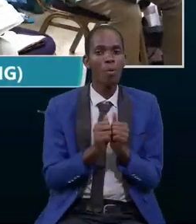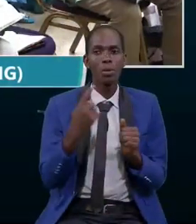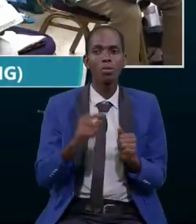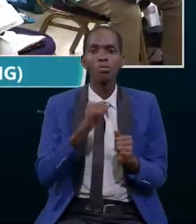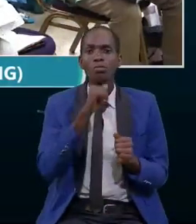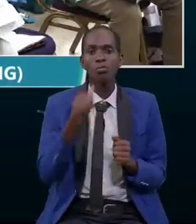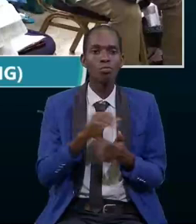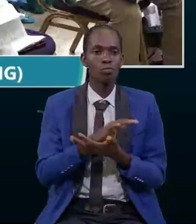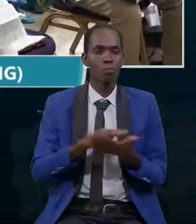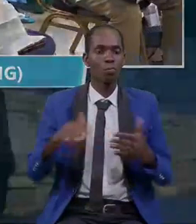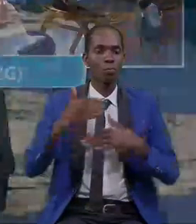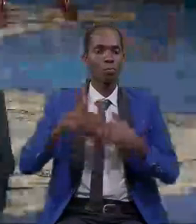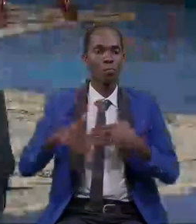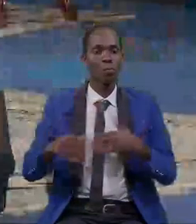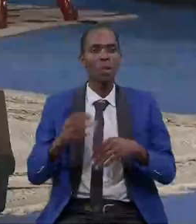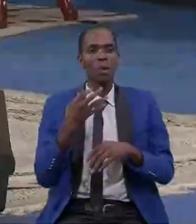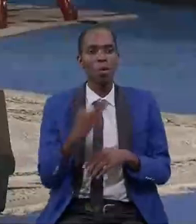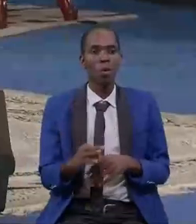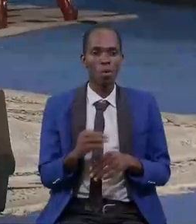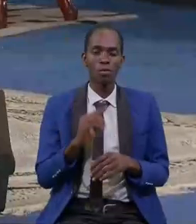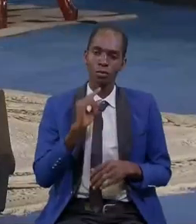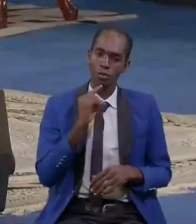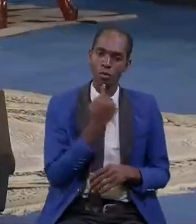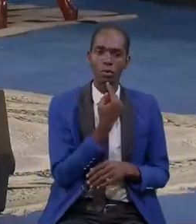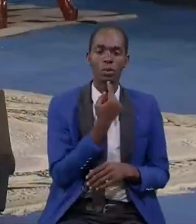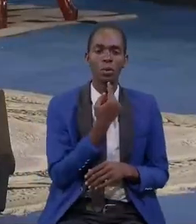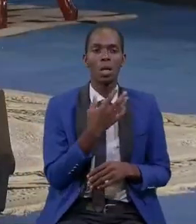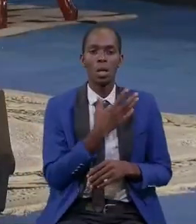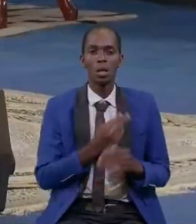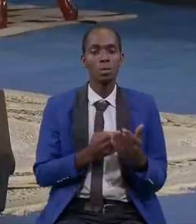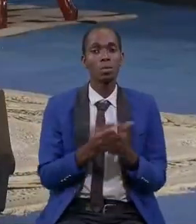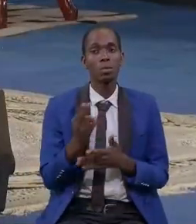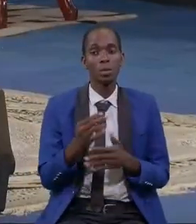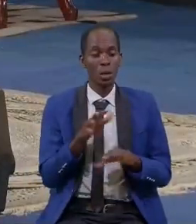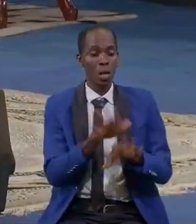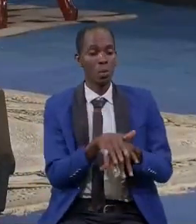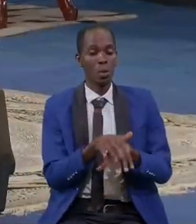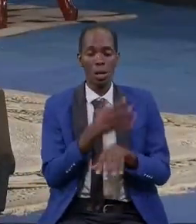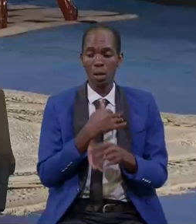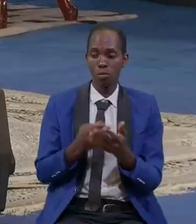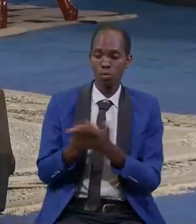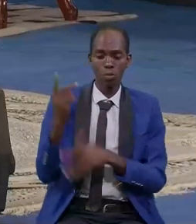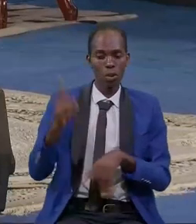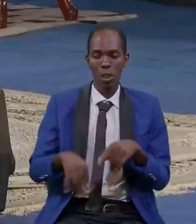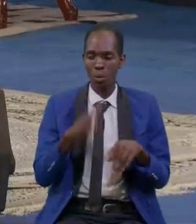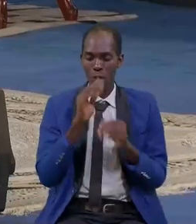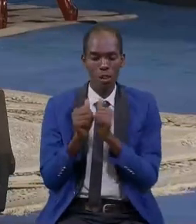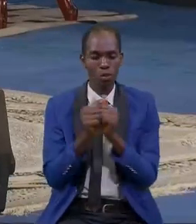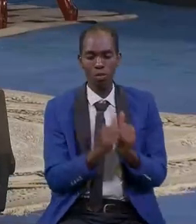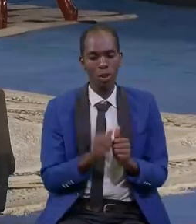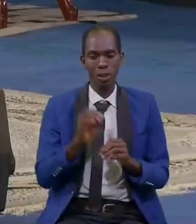et de l'hypocrisie est ôtée. L'hypocrisie et la sincérité ne peuvent pas rester dans la même vie. Au même